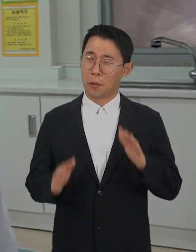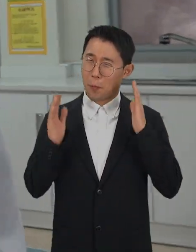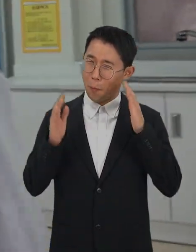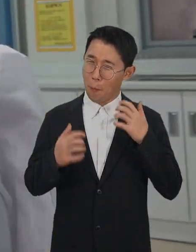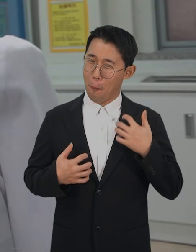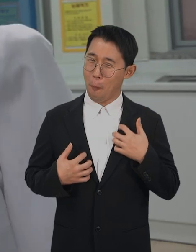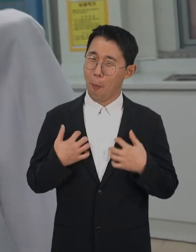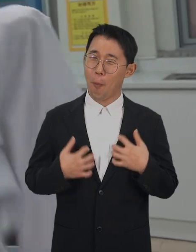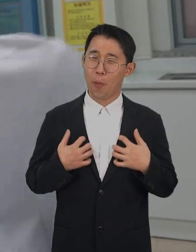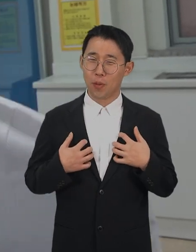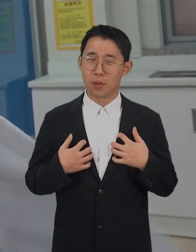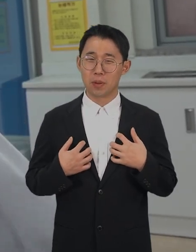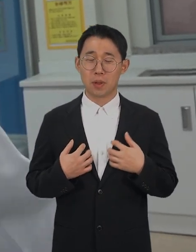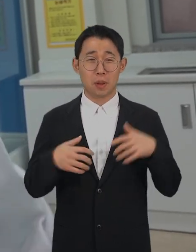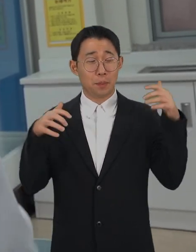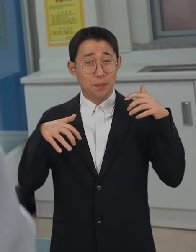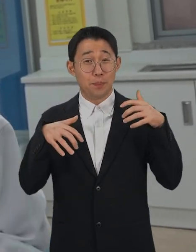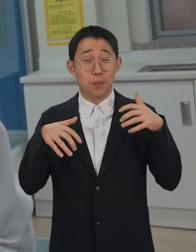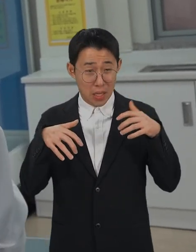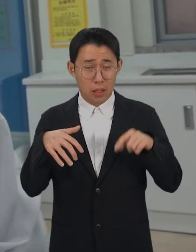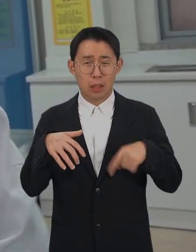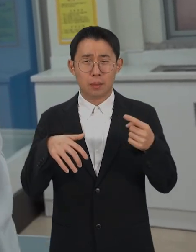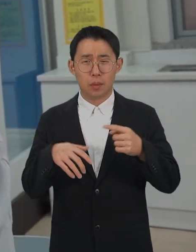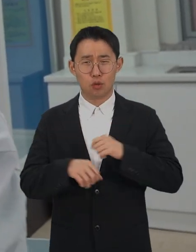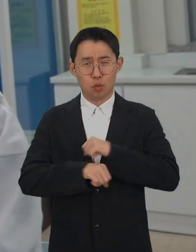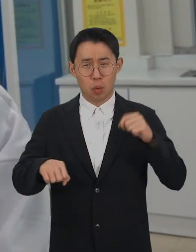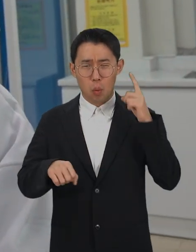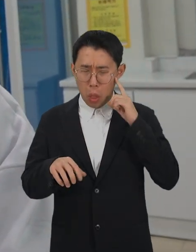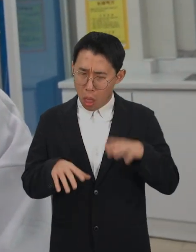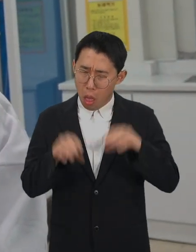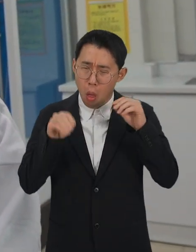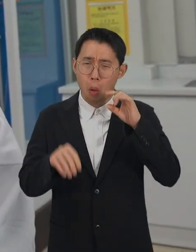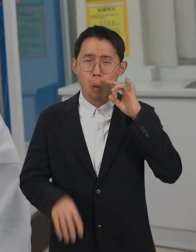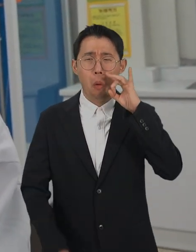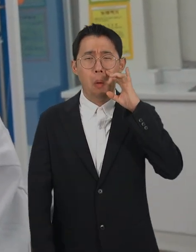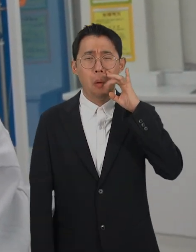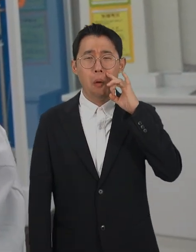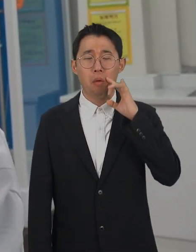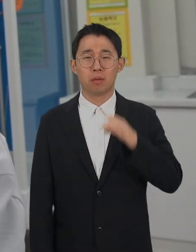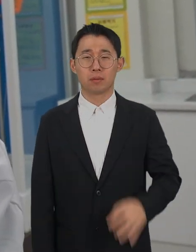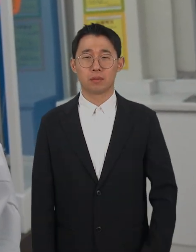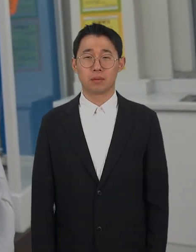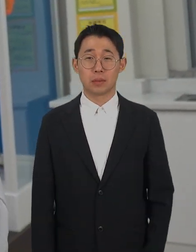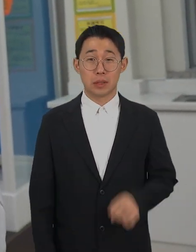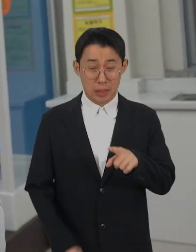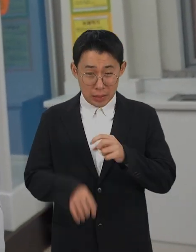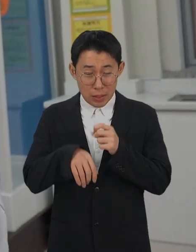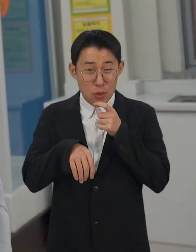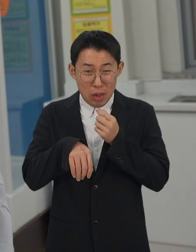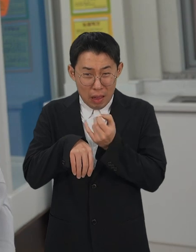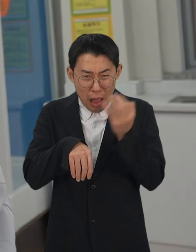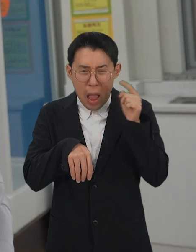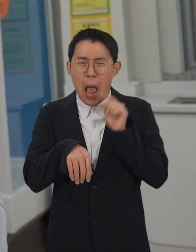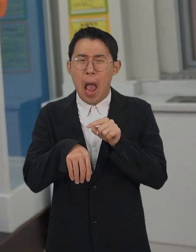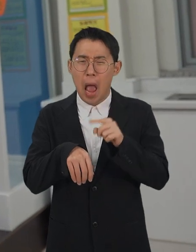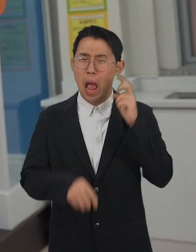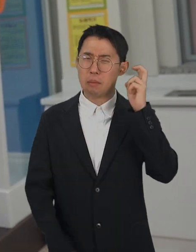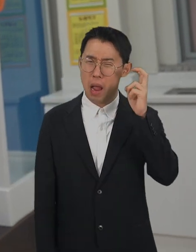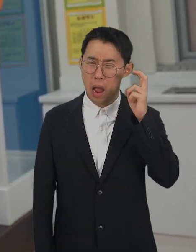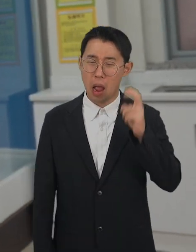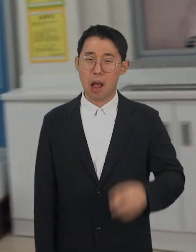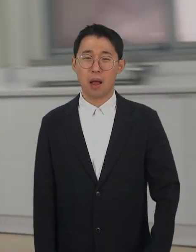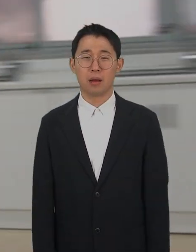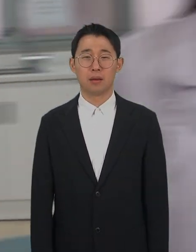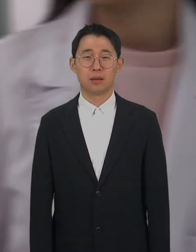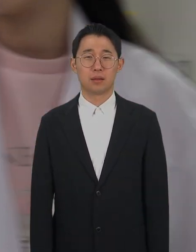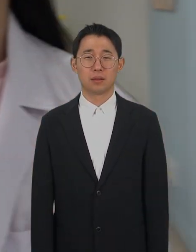오늘 수업 재밌겠다. 비 온 다음 날에 왜 운동장이 마르는지 궁금했는데 그것도 증발 현상